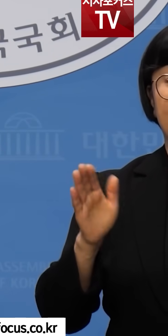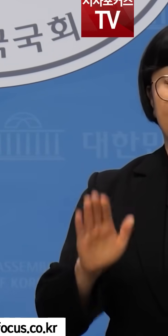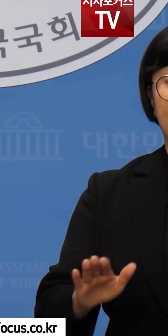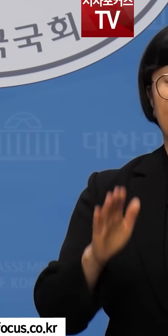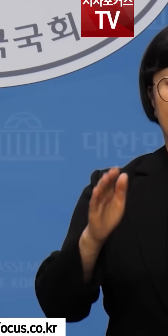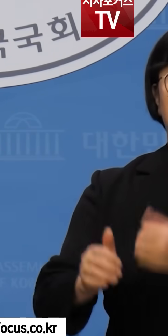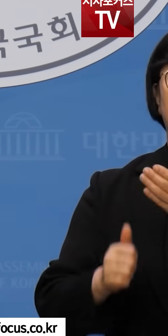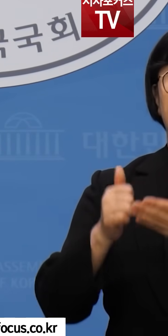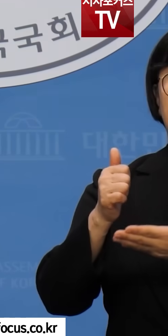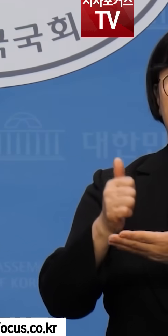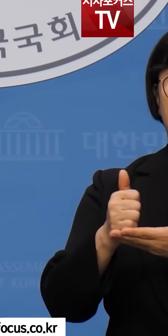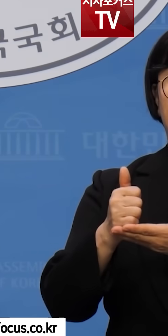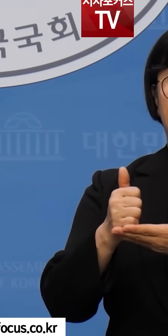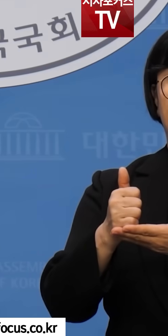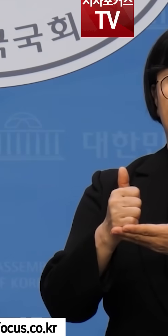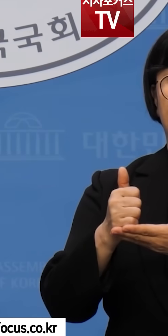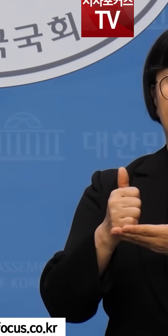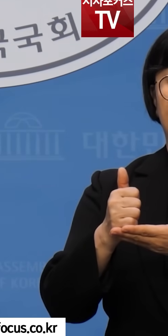하나님은